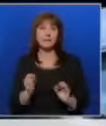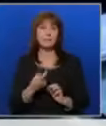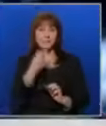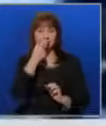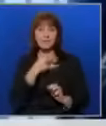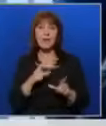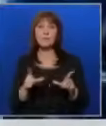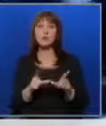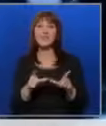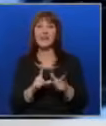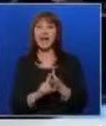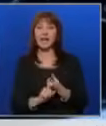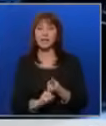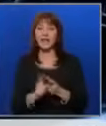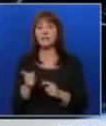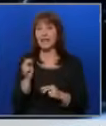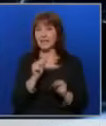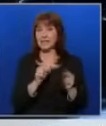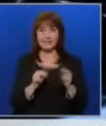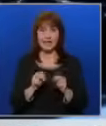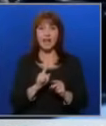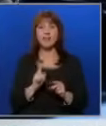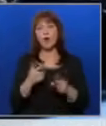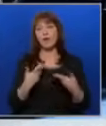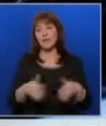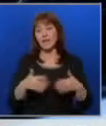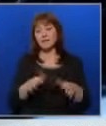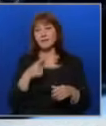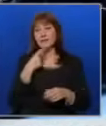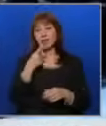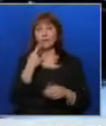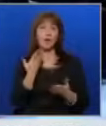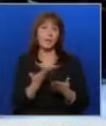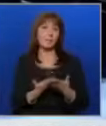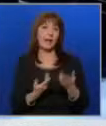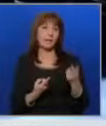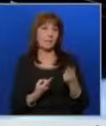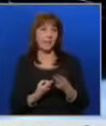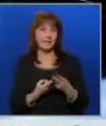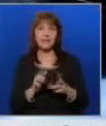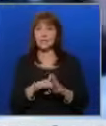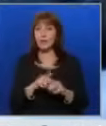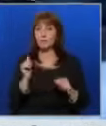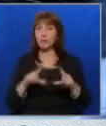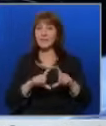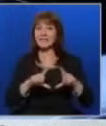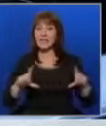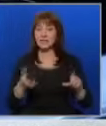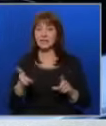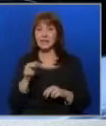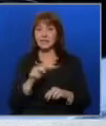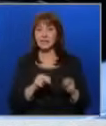Мустафа Карадая беше на заседанието, но не пожела да говори пред медиите и напусна сградата след